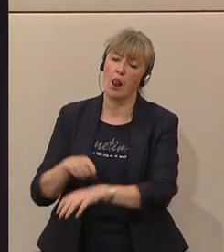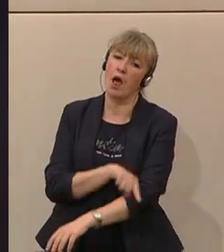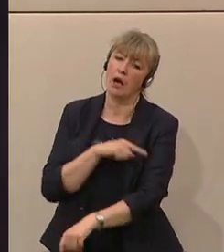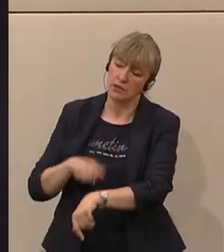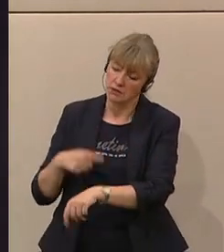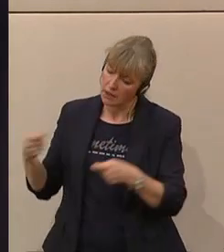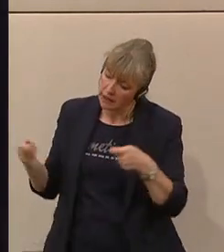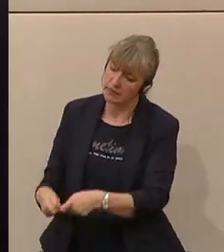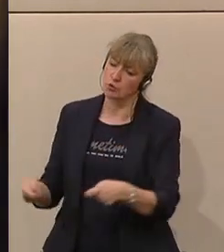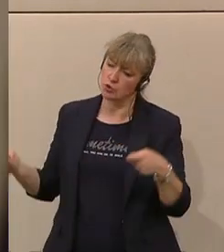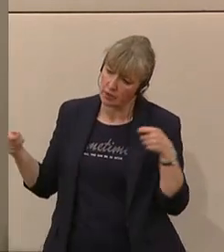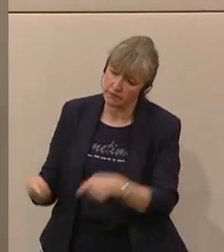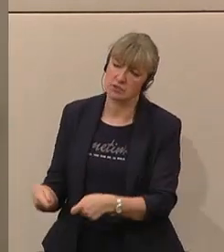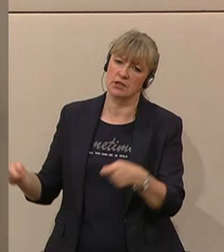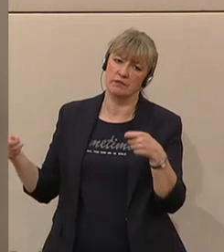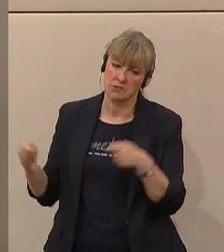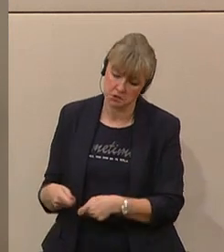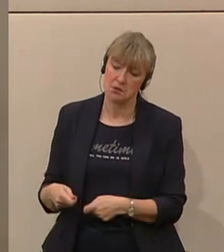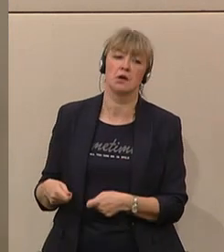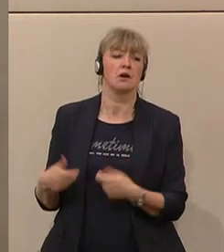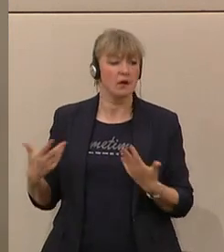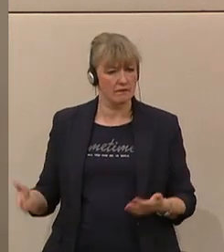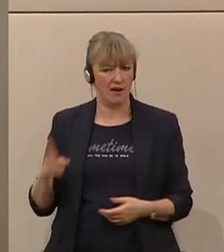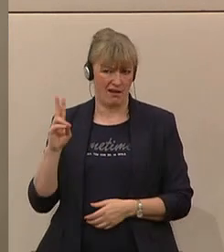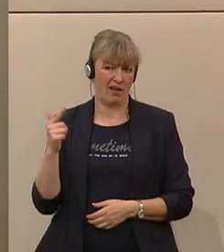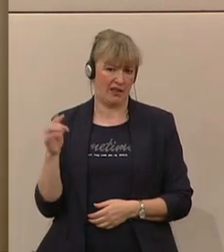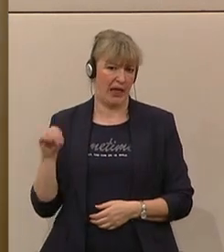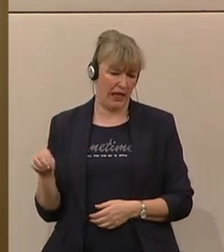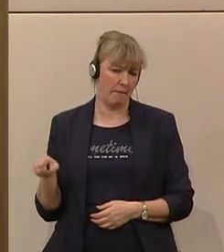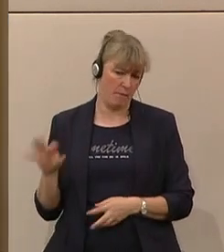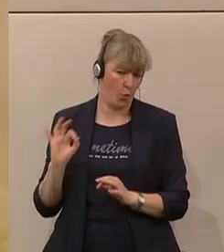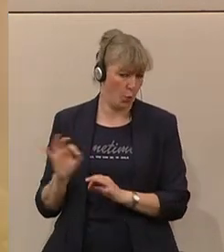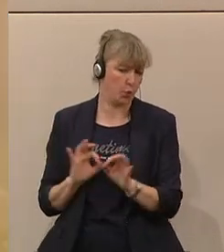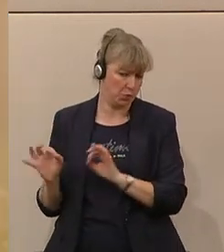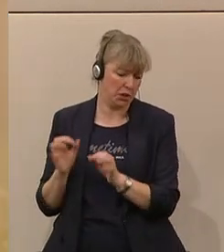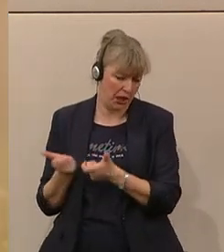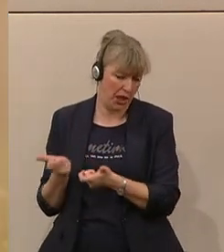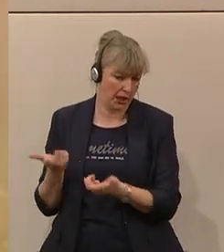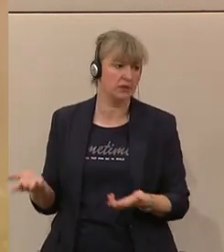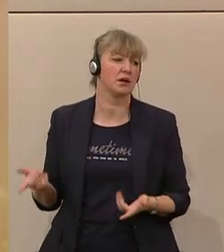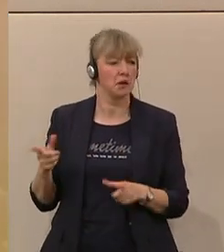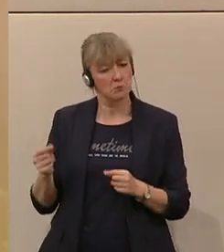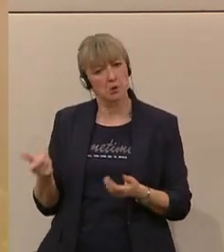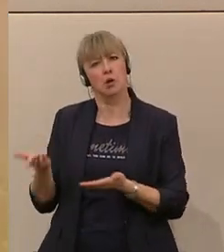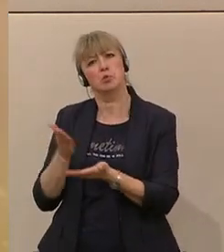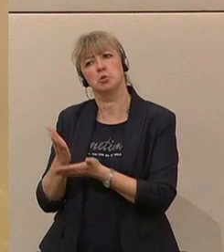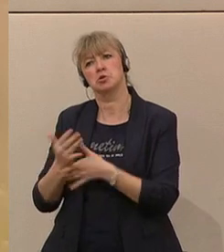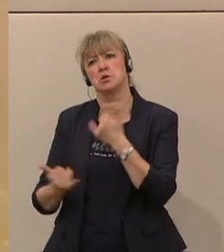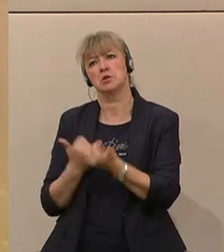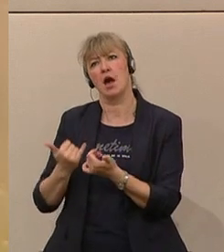hat. In einem Industriebetrieb, der gut geht wie KTM, erwirtschaftet man in einem durchschnittlichen